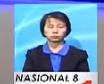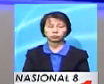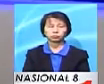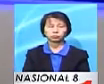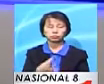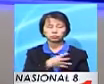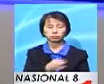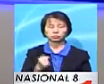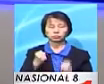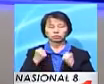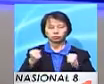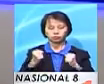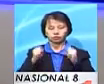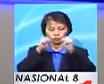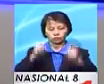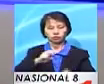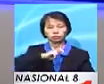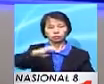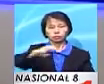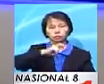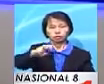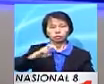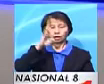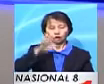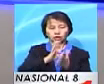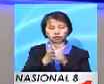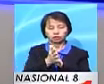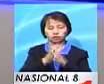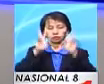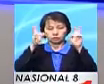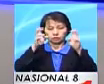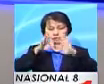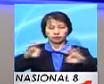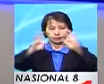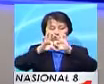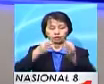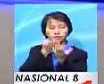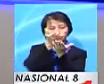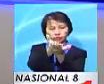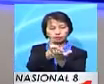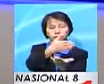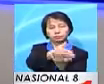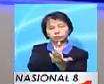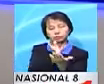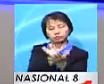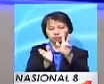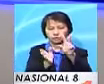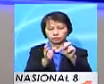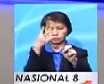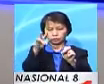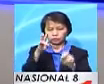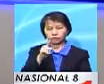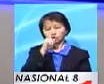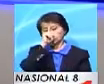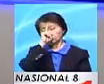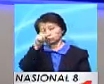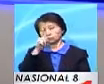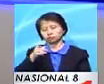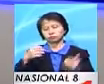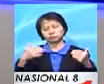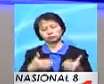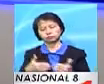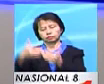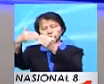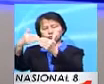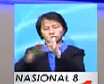Baik, selain itu, memperkukuh sistem pengangkutan awam dijangka menjadi antara agenda utama pada pembentangan bajet 2017. Ia bagi memastikan